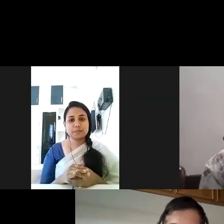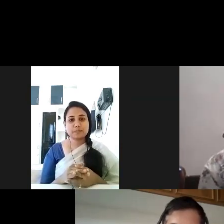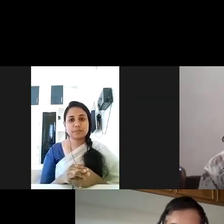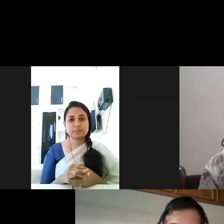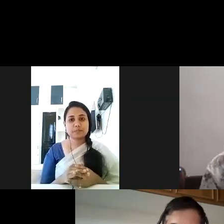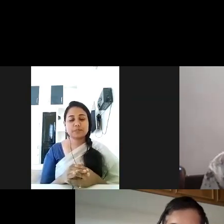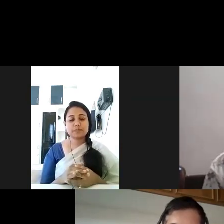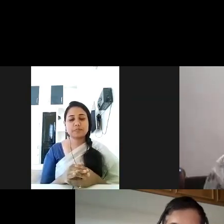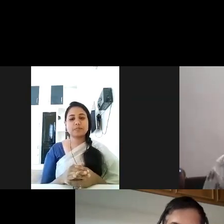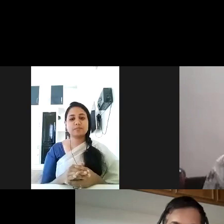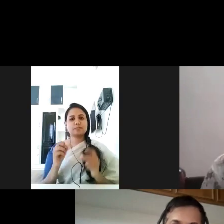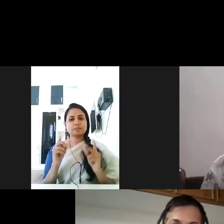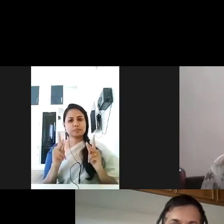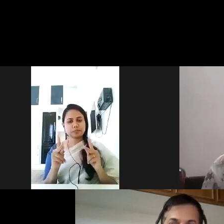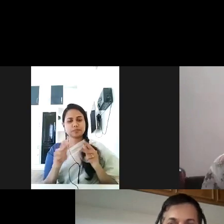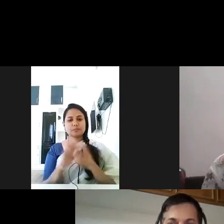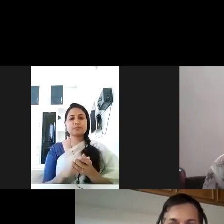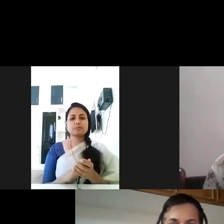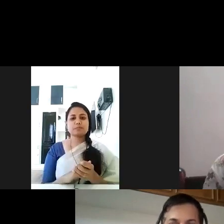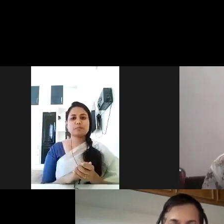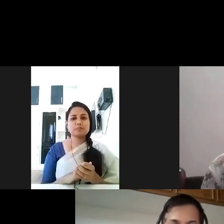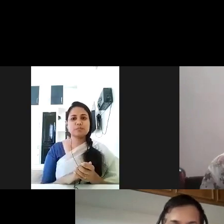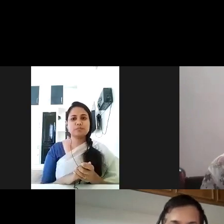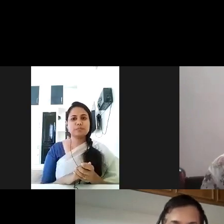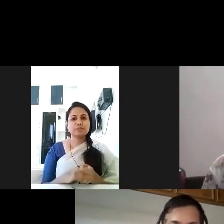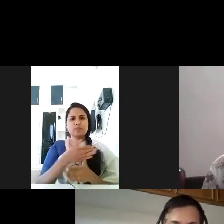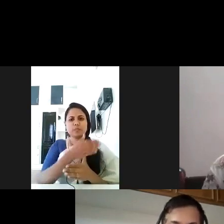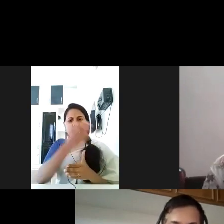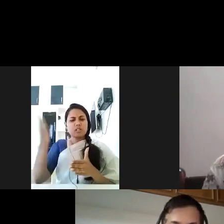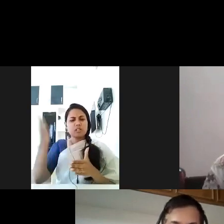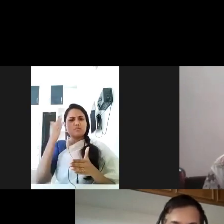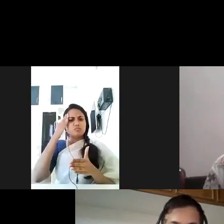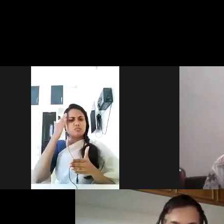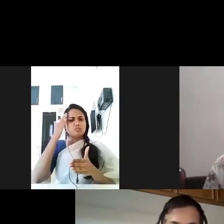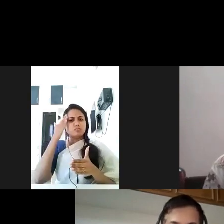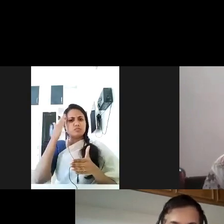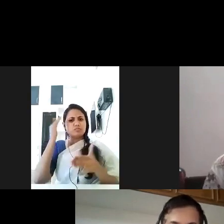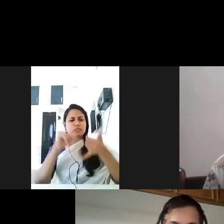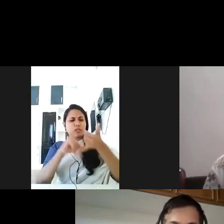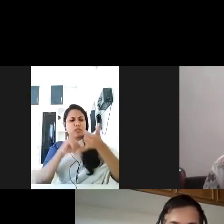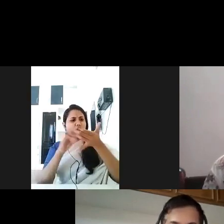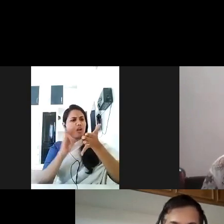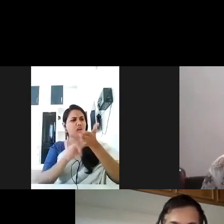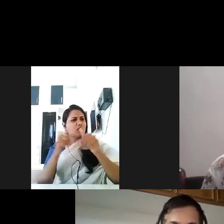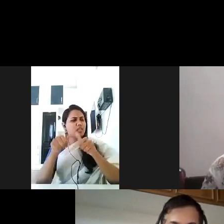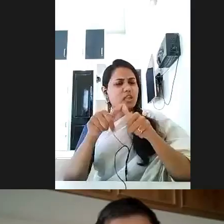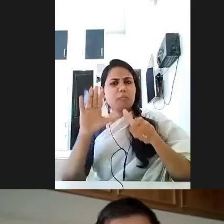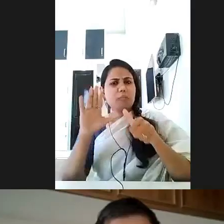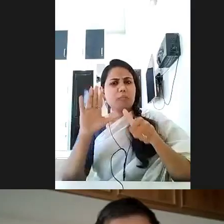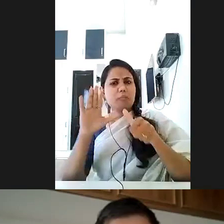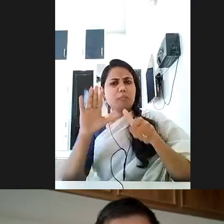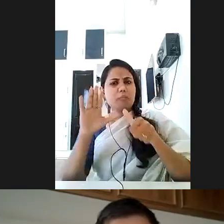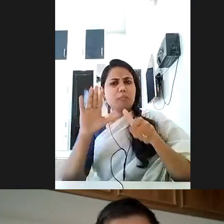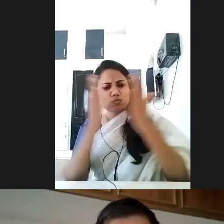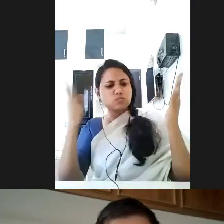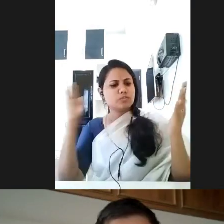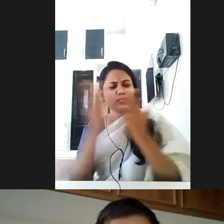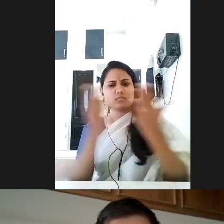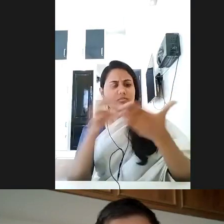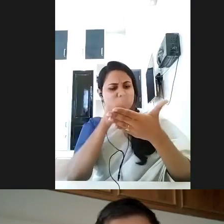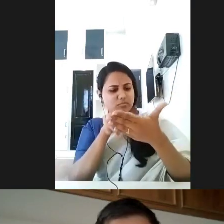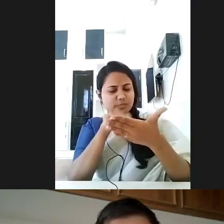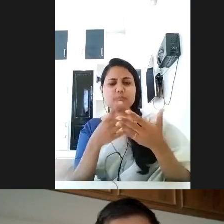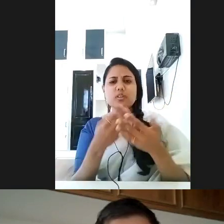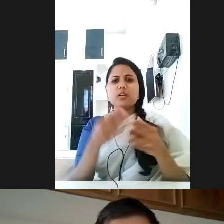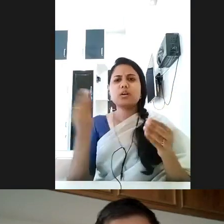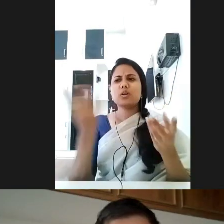ഓക്കെ, സോ എല്ലാവർക്കും ഇപ്പോൾ പത്രത്തിൽ കൂടെയാണ് ഈ SMA പറഞ്ഞ അസുഖം എന്താണെന്ന് എല്ലാവർക്കും അറിഞ്ഞിരിക്കുന്നത്. ഇനിയും പല